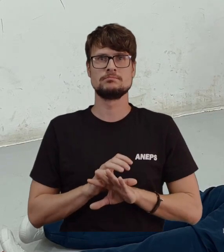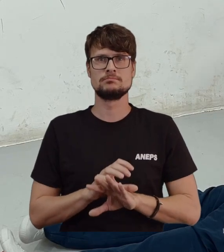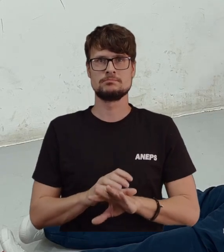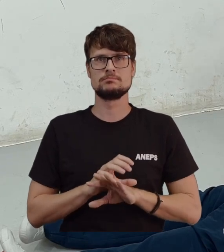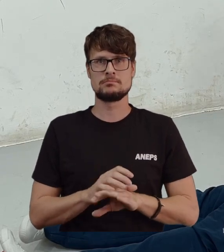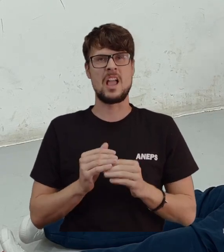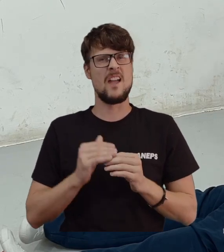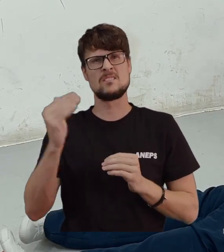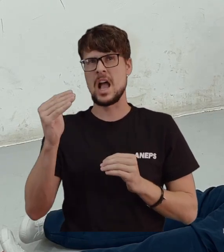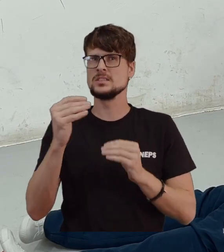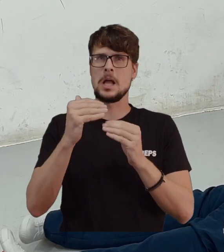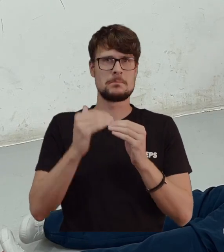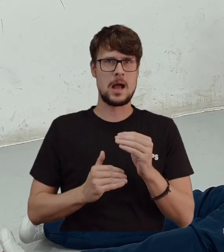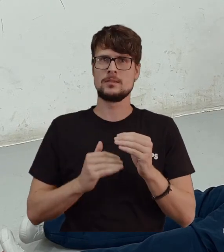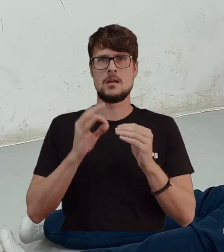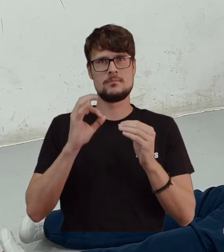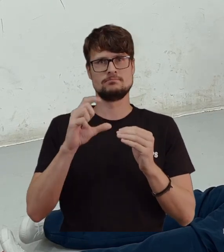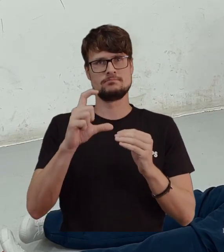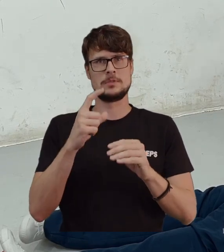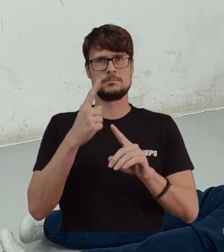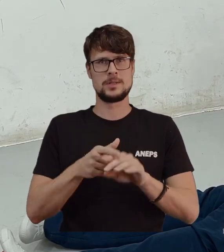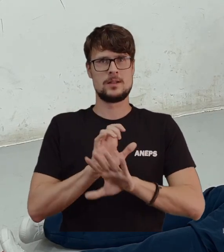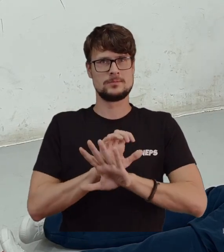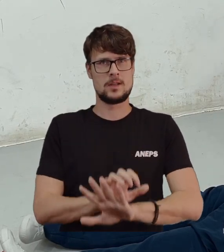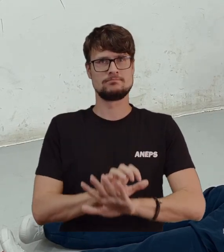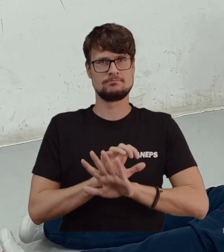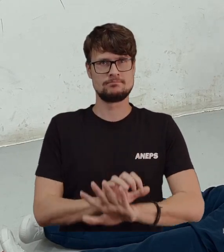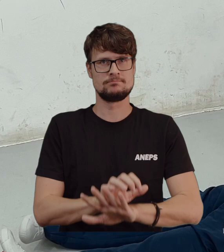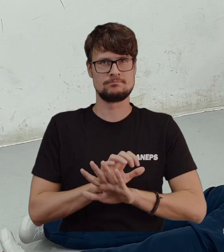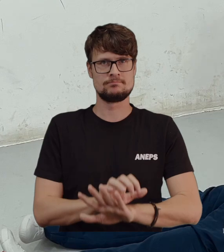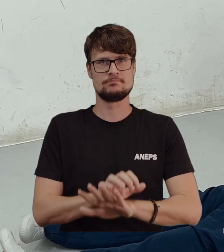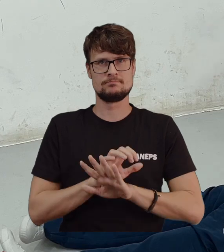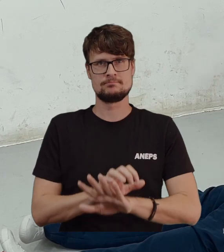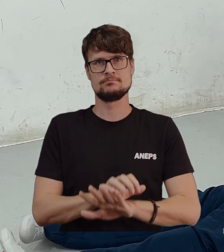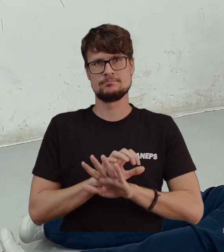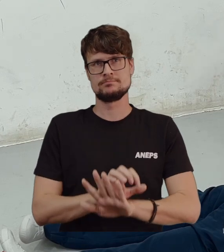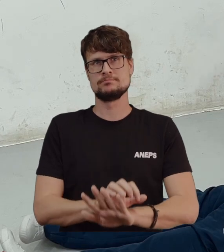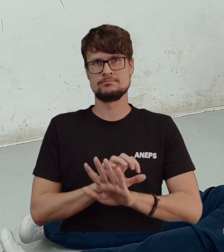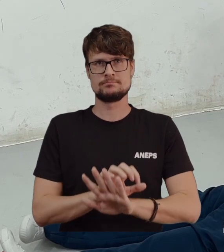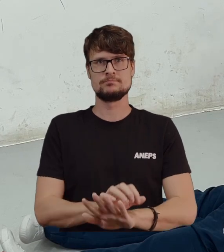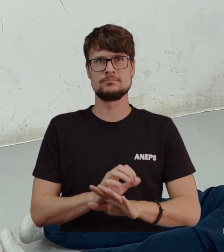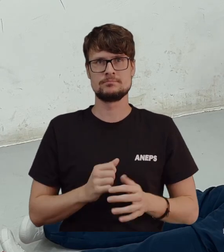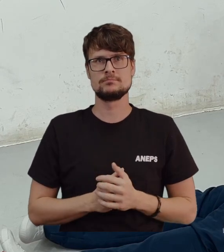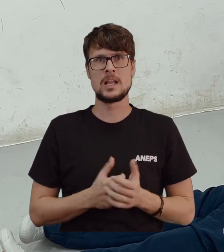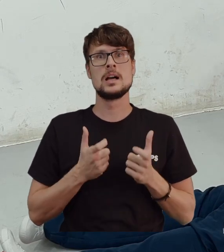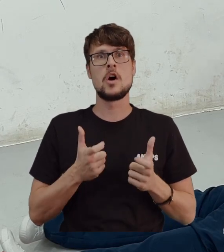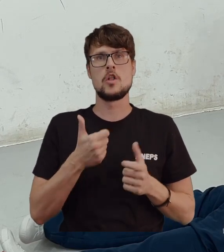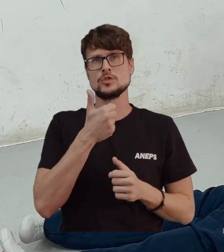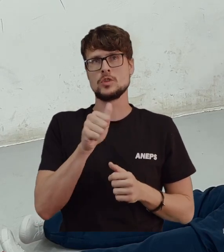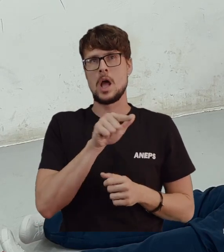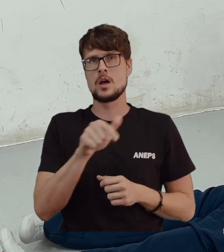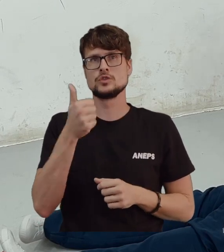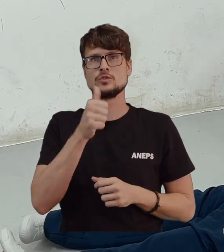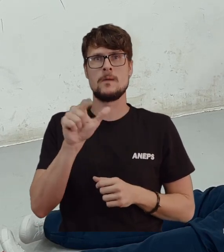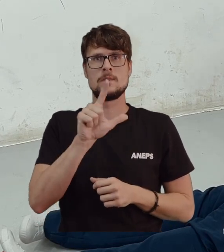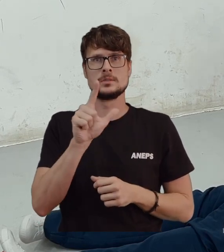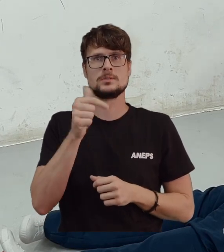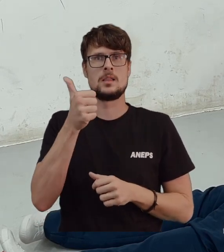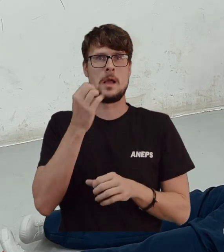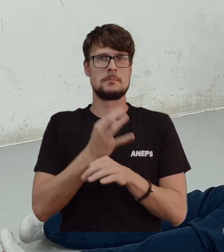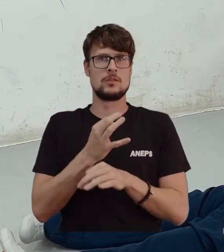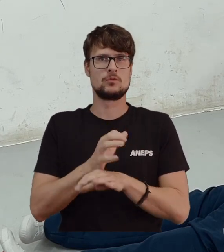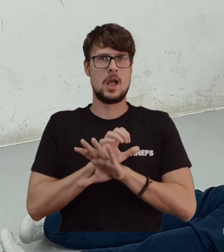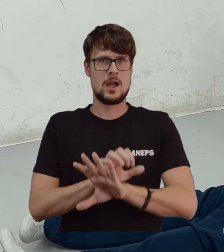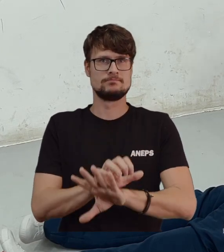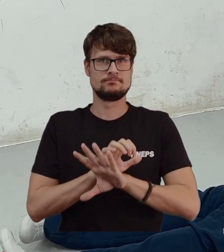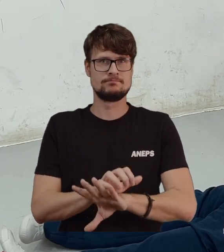Hrudník stláčame do hĺbky 5 až 6 cm, nie menej, nie viac, rýchlosťou 100 až 120 za